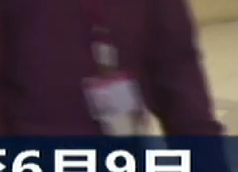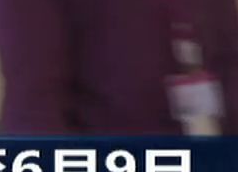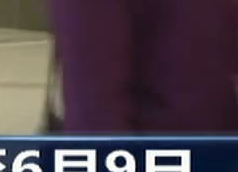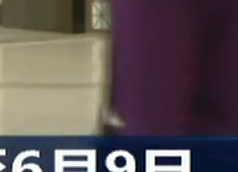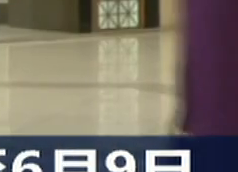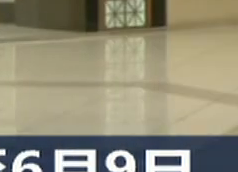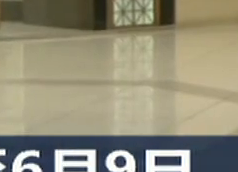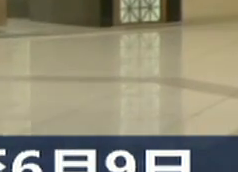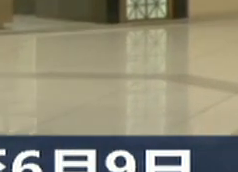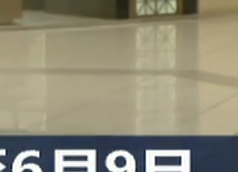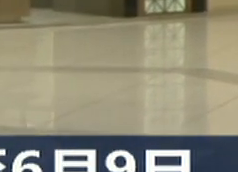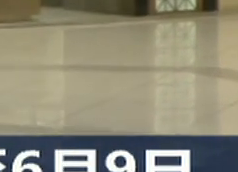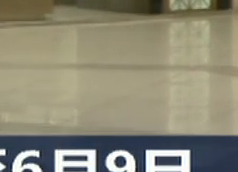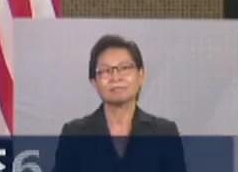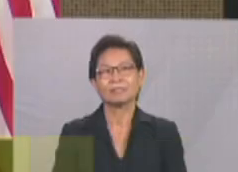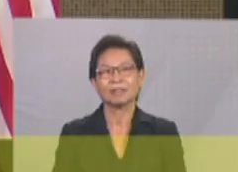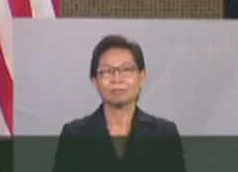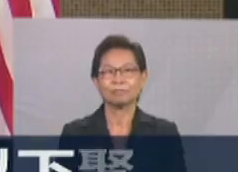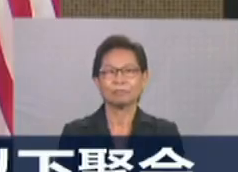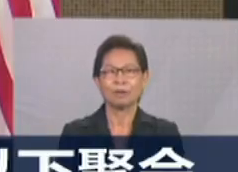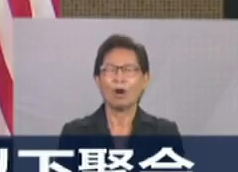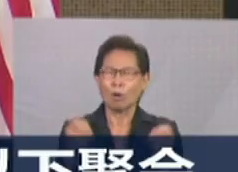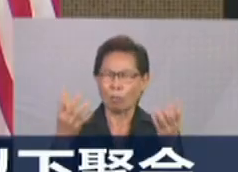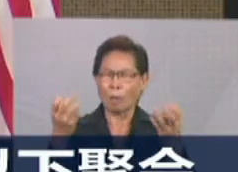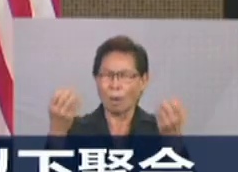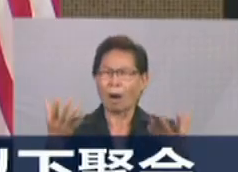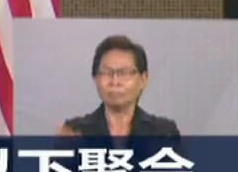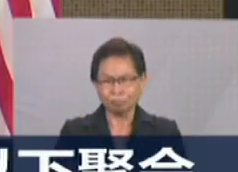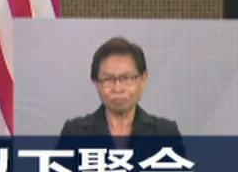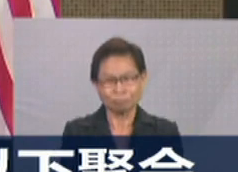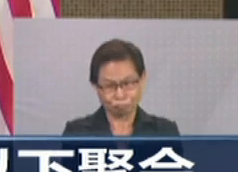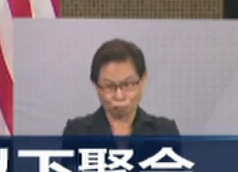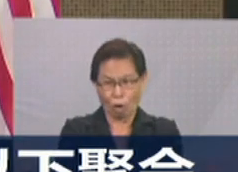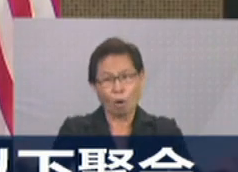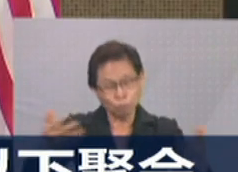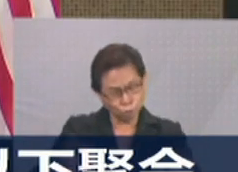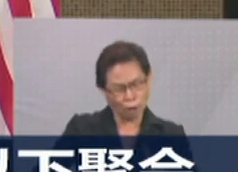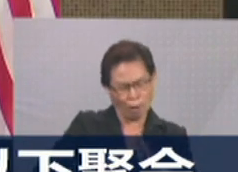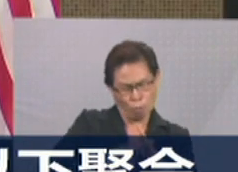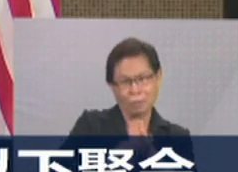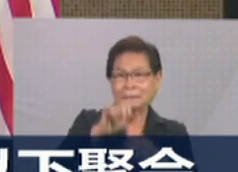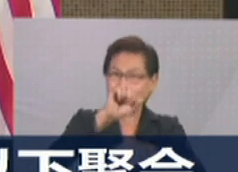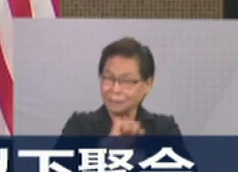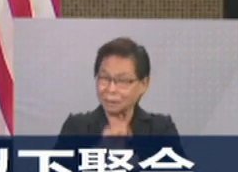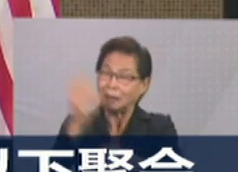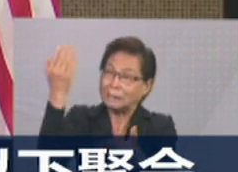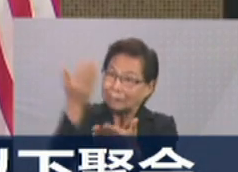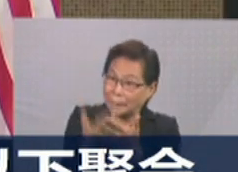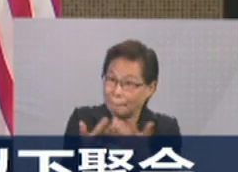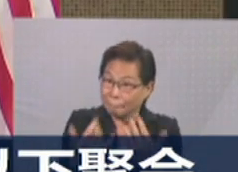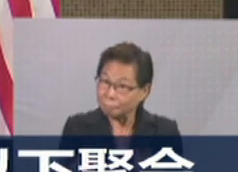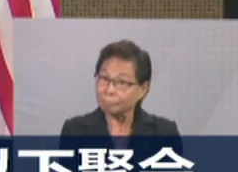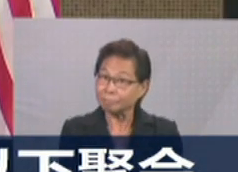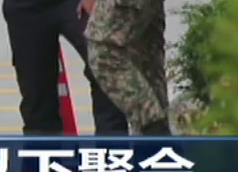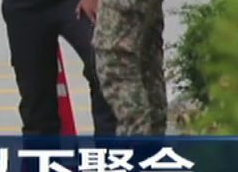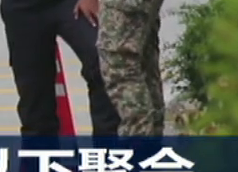再进行调整和新的宣布。他也表明这段期间民众依然不能跨州，穆斯林也不准回乡庆祝